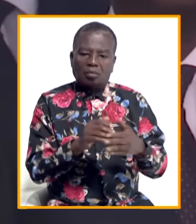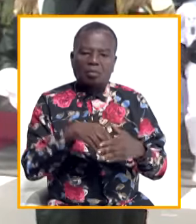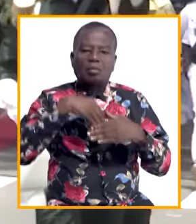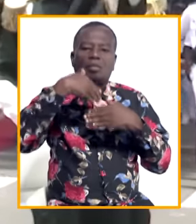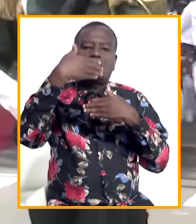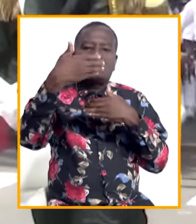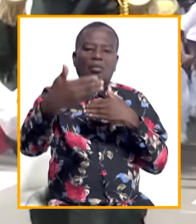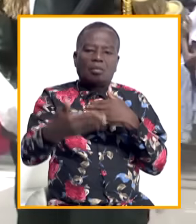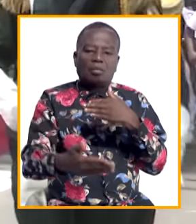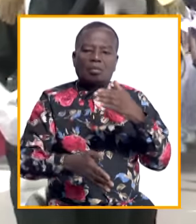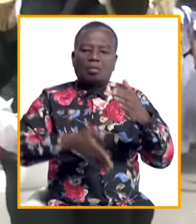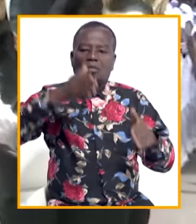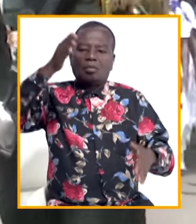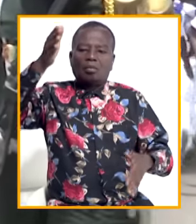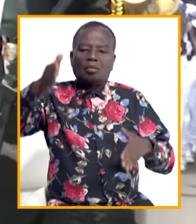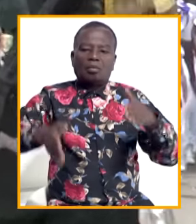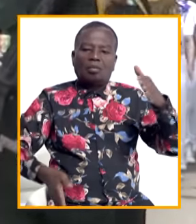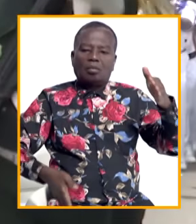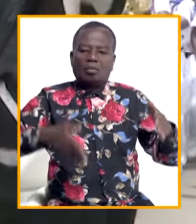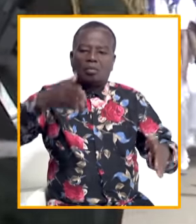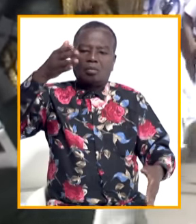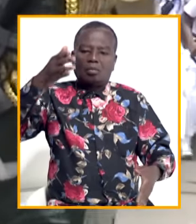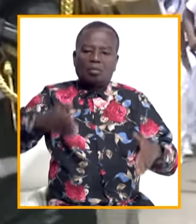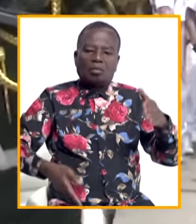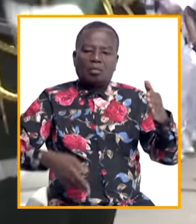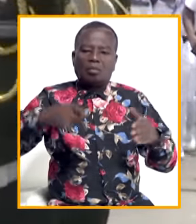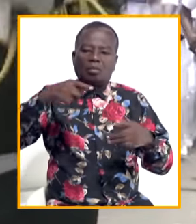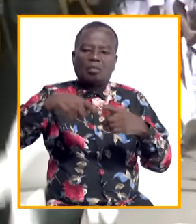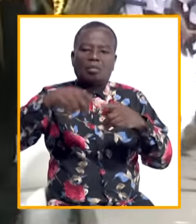Suivi par un défilé de troupes à pied.